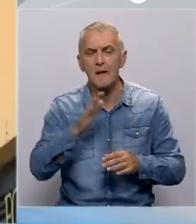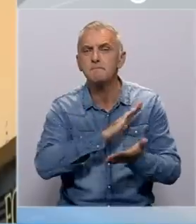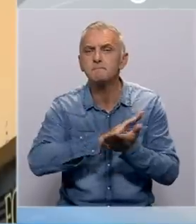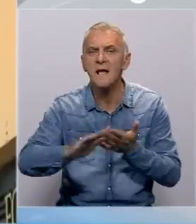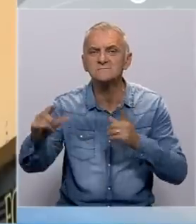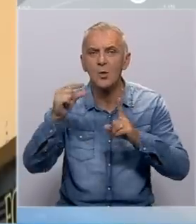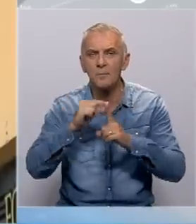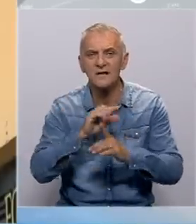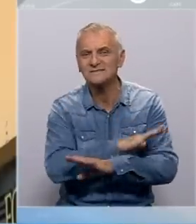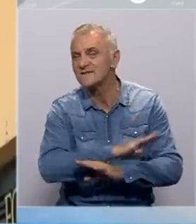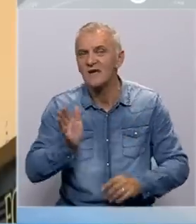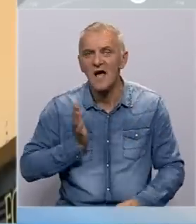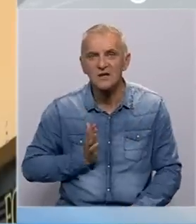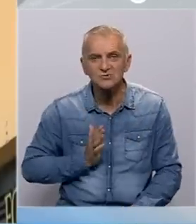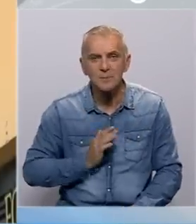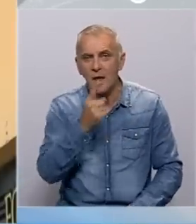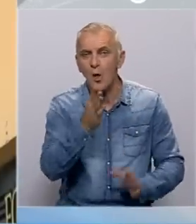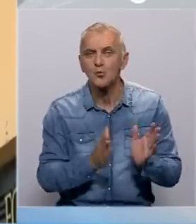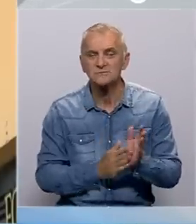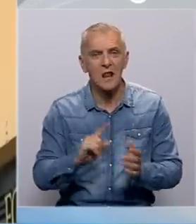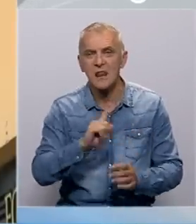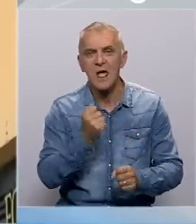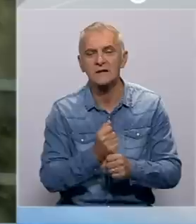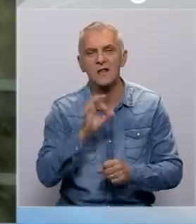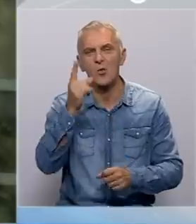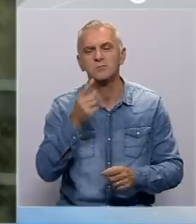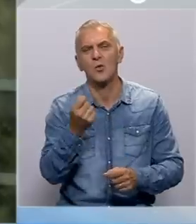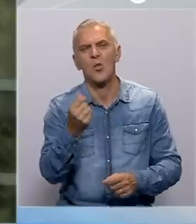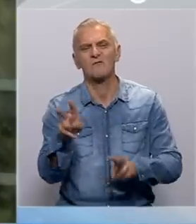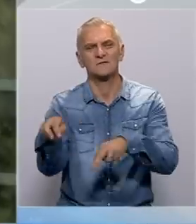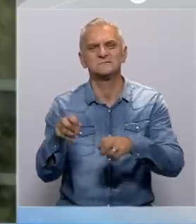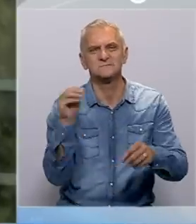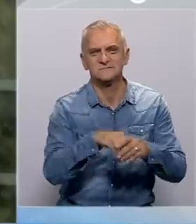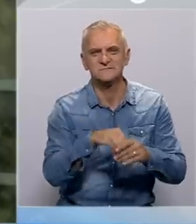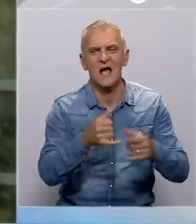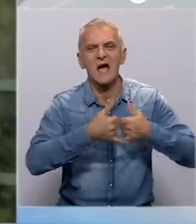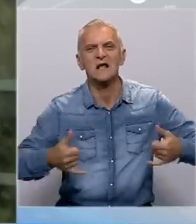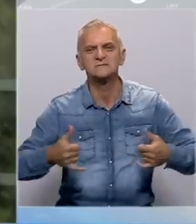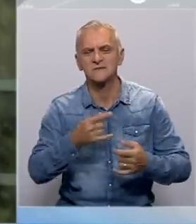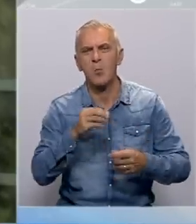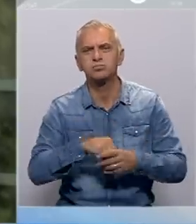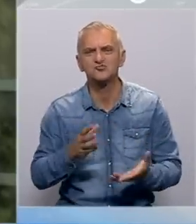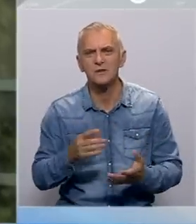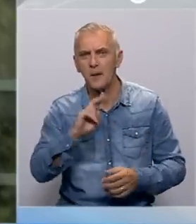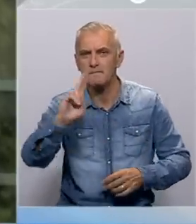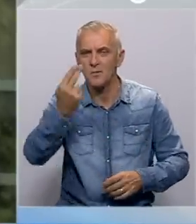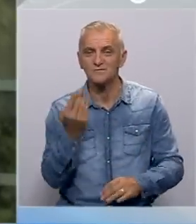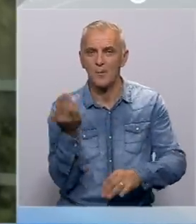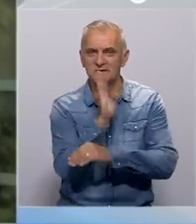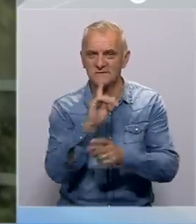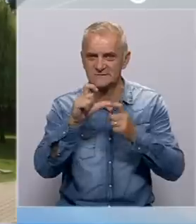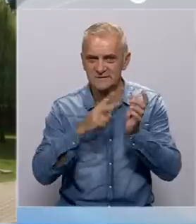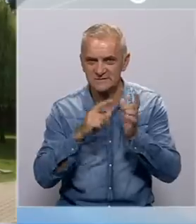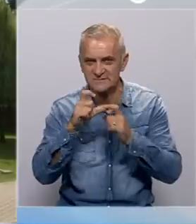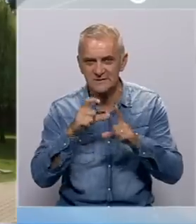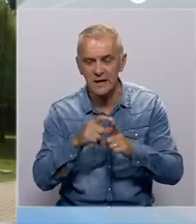besplatni parking za sve građane da bi dokazao da se ne radi o punjenju gradskog budžeta, te je pozvao predstavnike